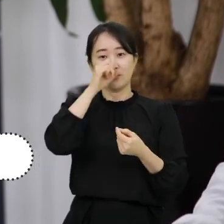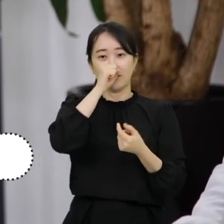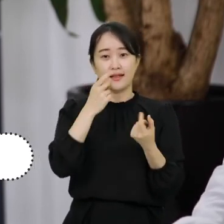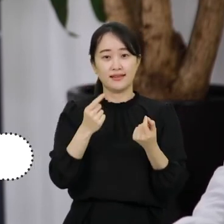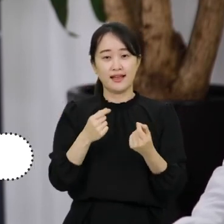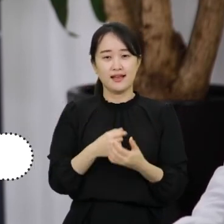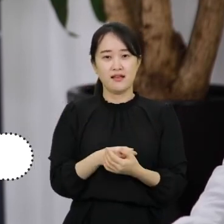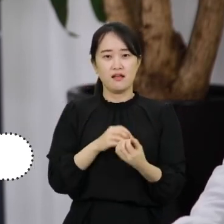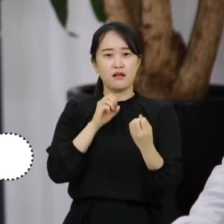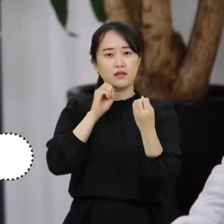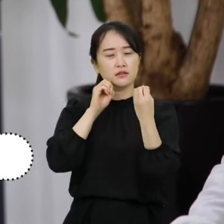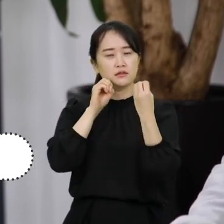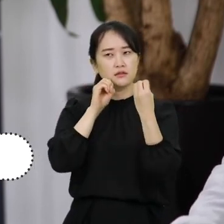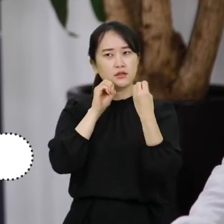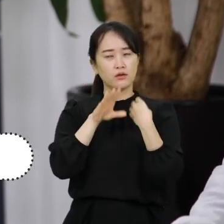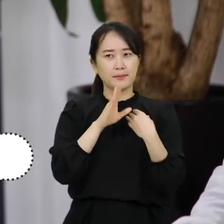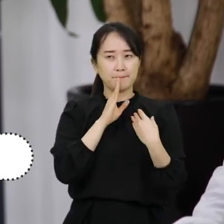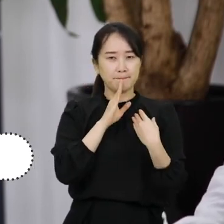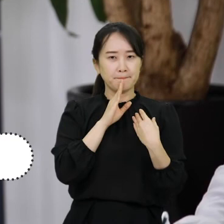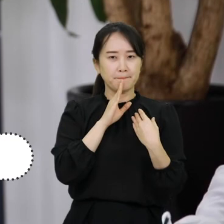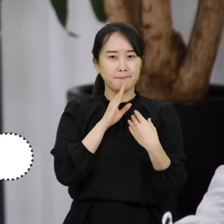주셨으면 좋겠어요. 이게